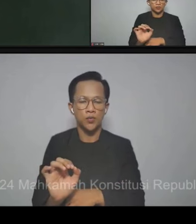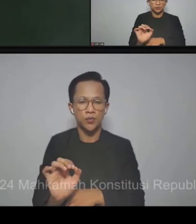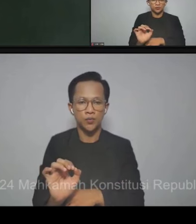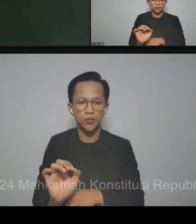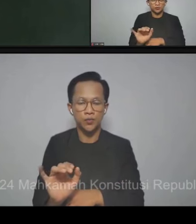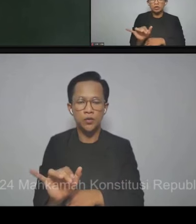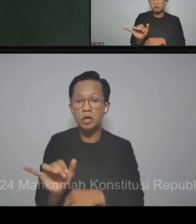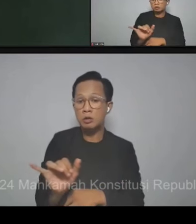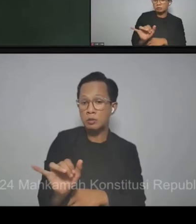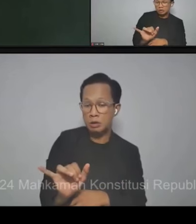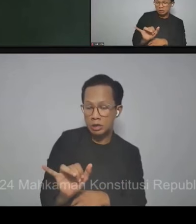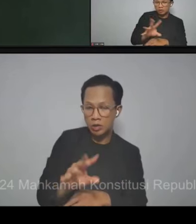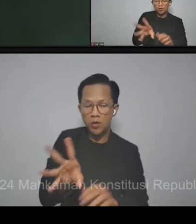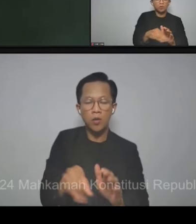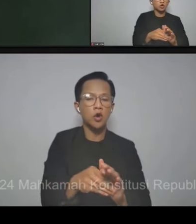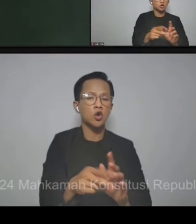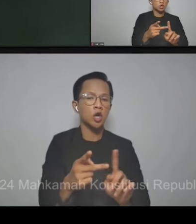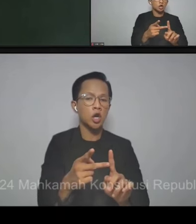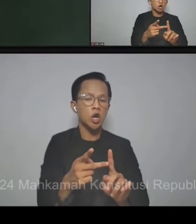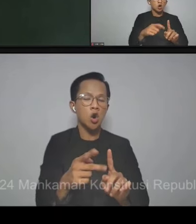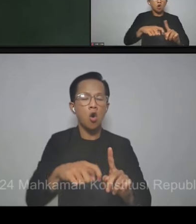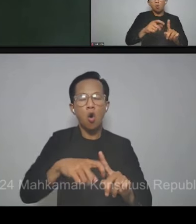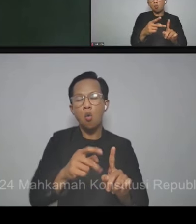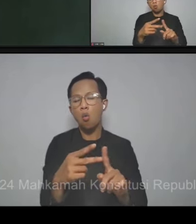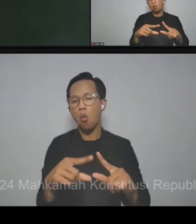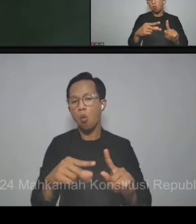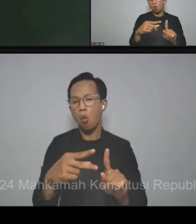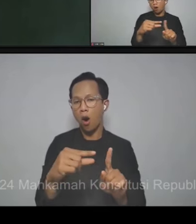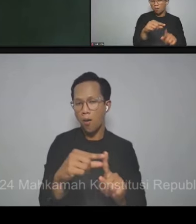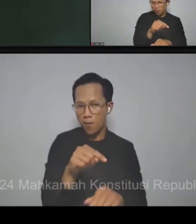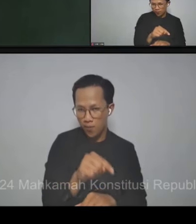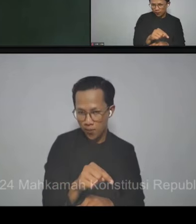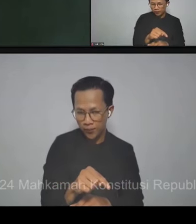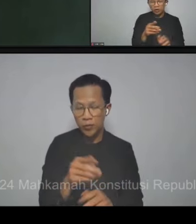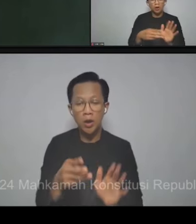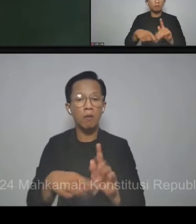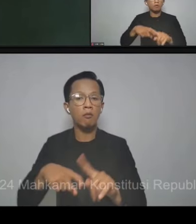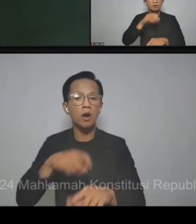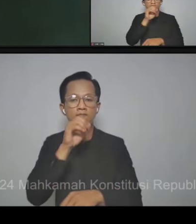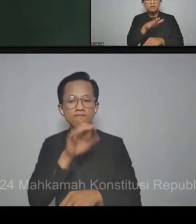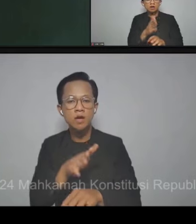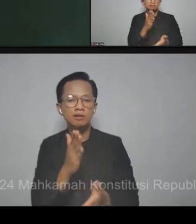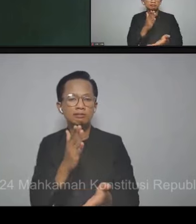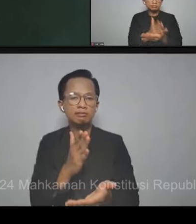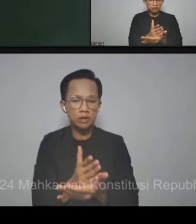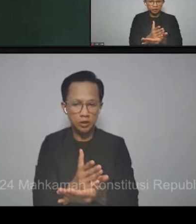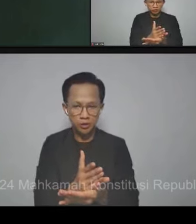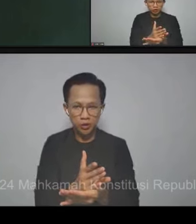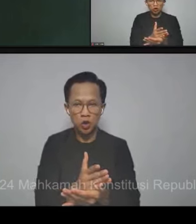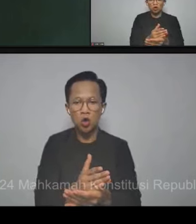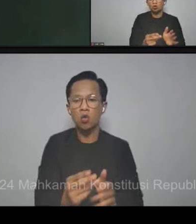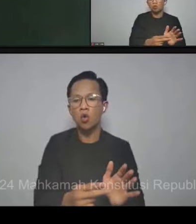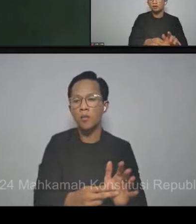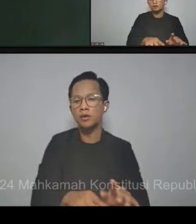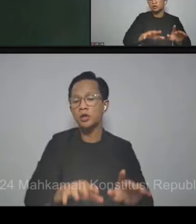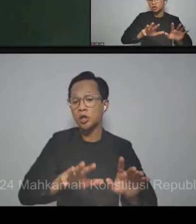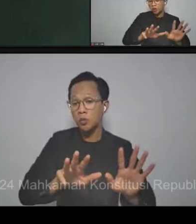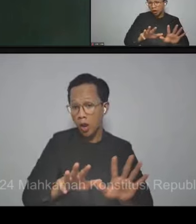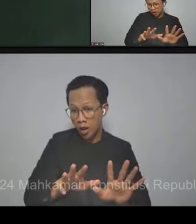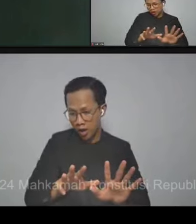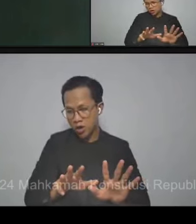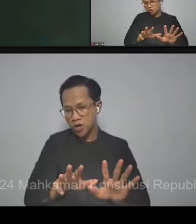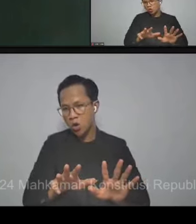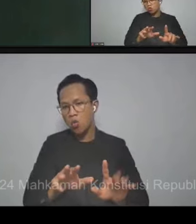dalam kuham dengan demikian penting bagi mahkamah untuk menegaskan kembali pendirian mahkamah dalam putusan nomor 9 2019 bahwa terhadap upaya